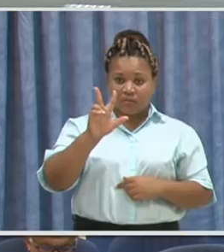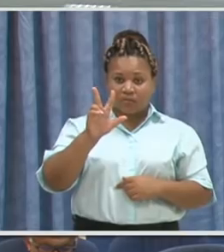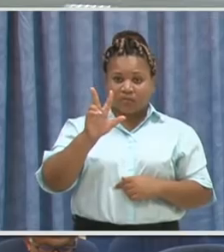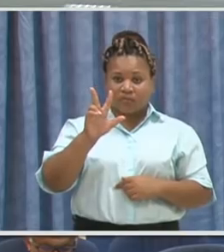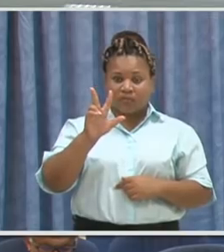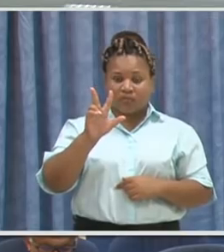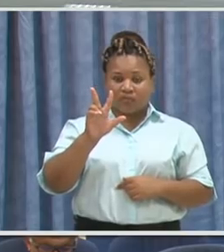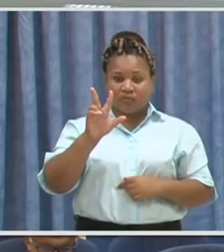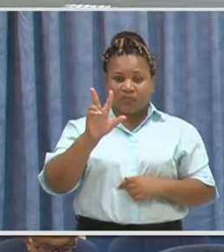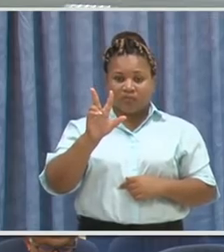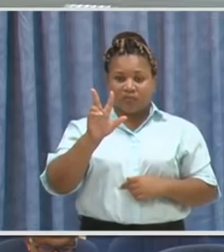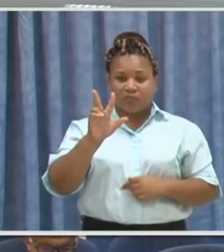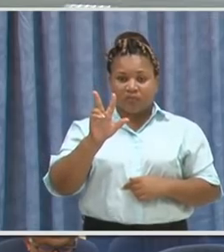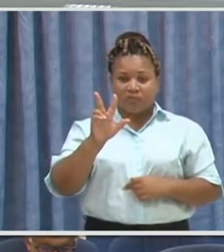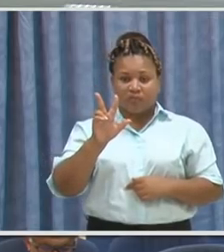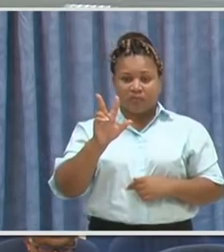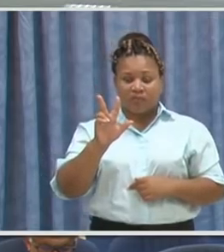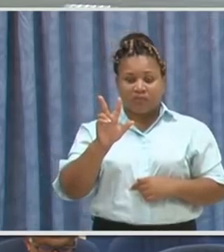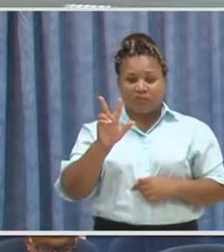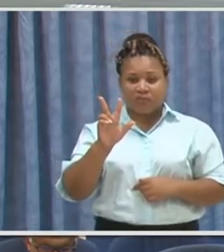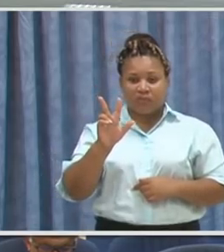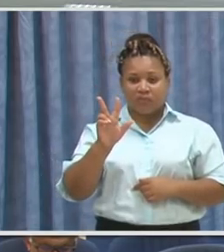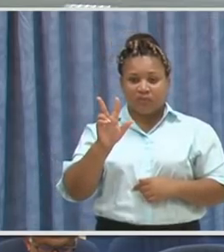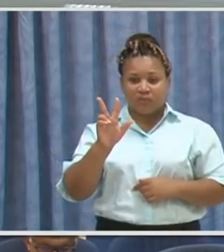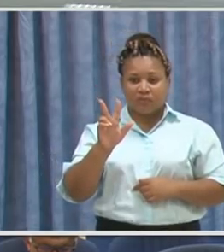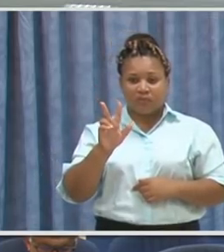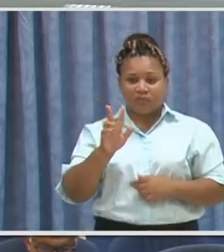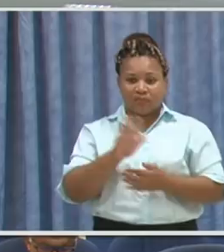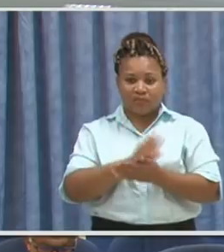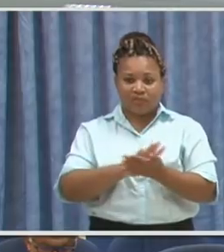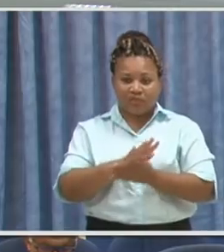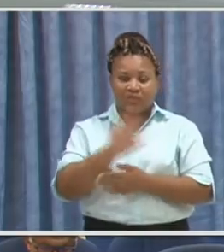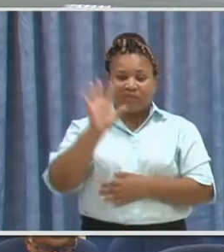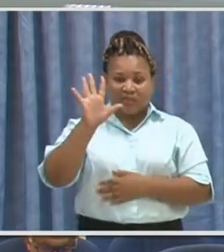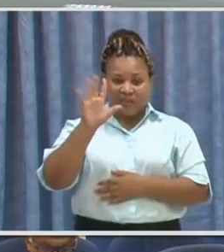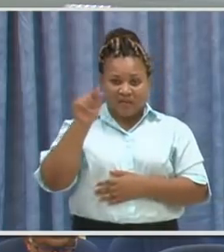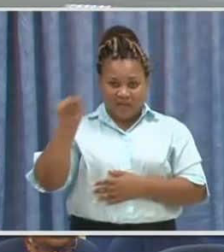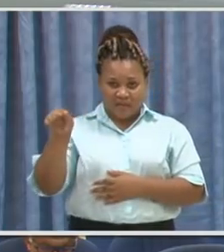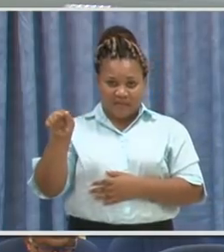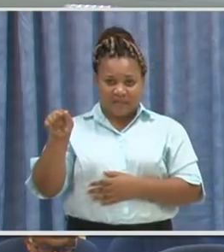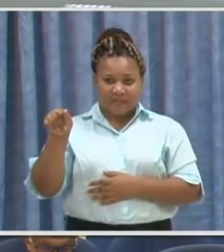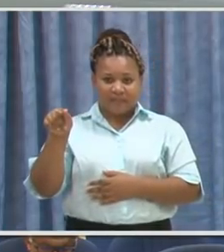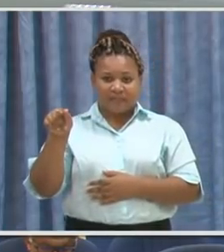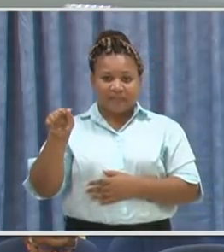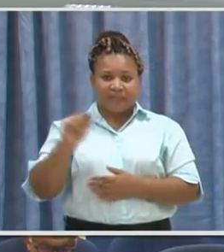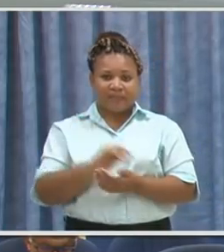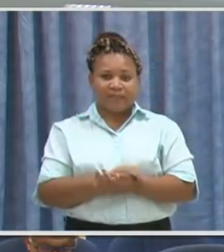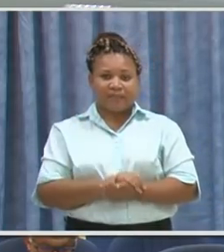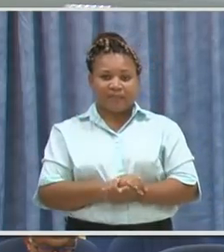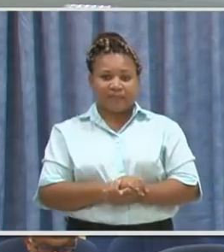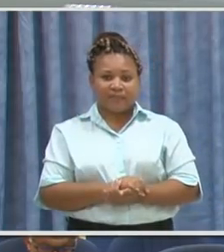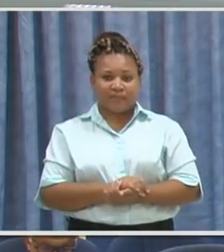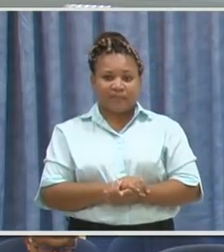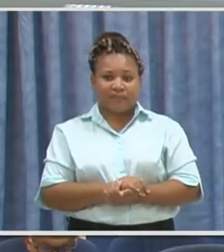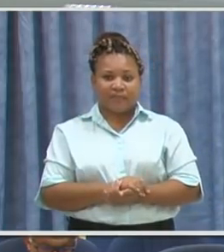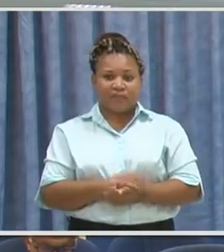5, la fin de la journée aujourd'hui. Tout à ban du monde qui Bajaya zout